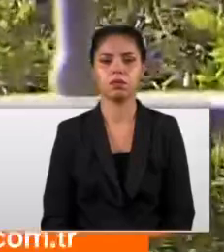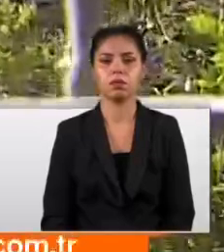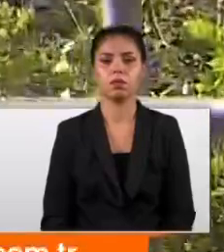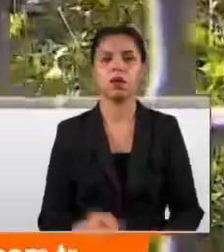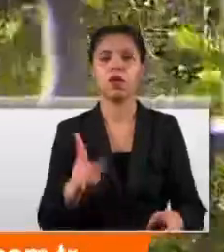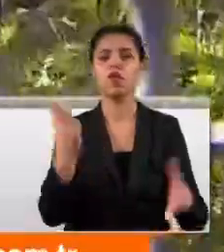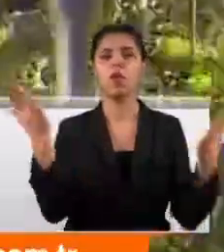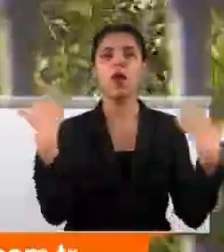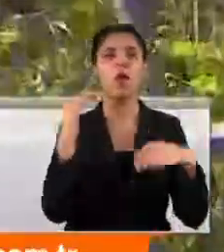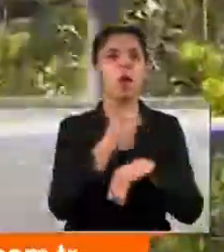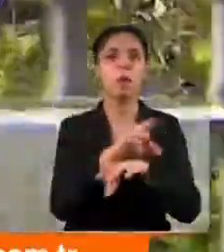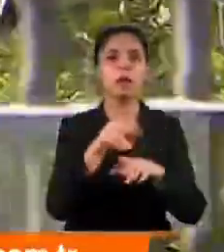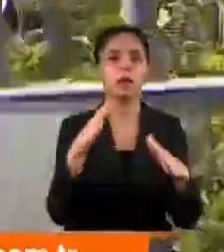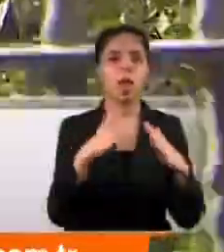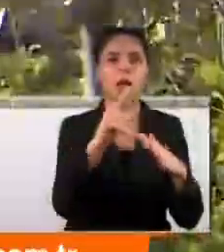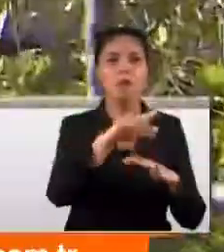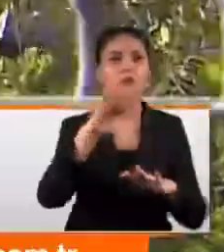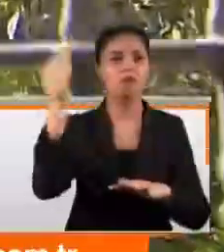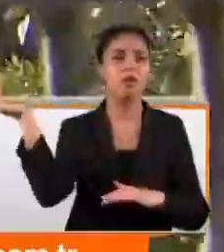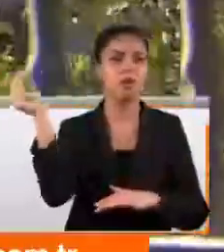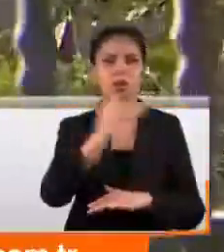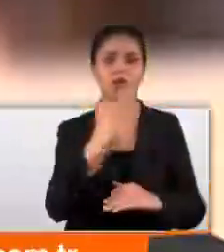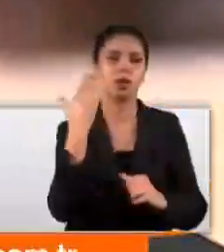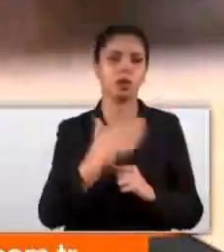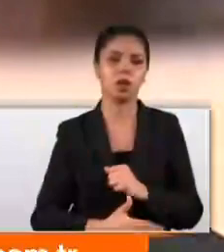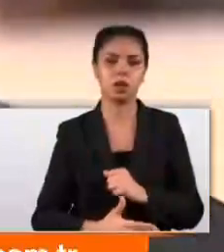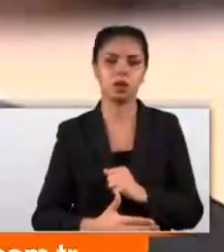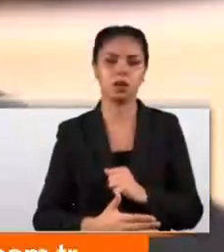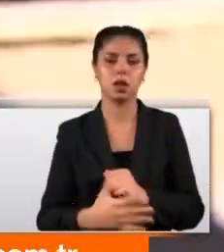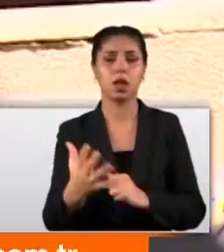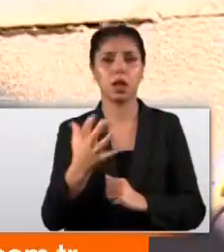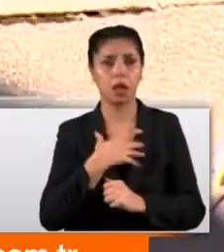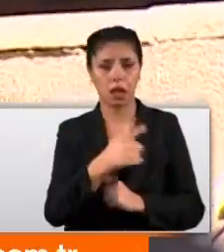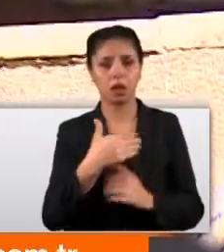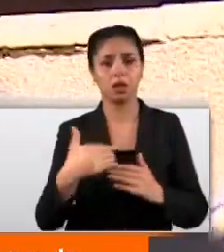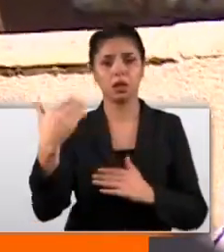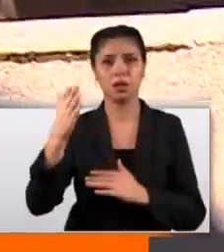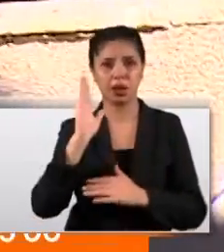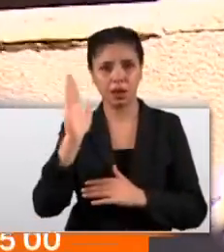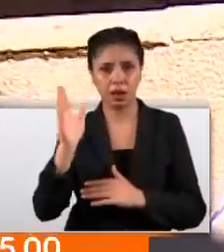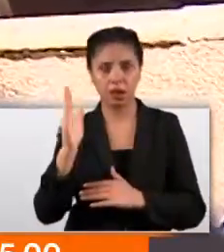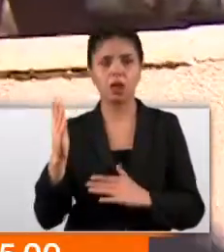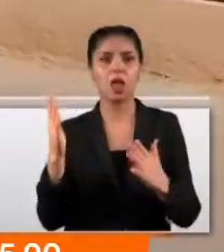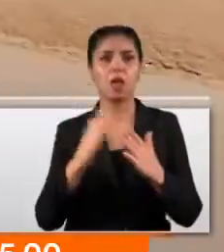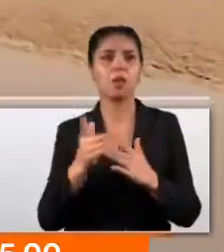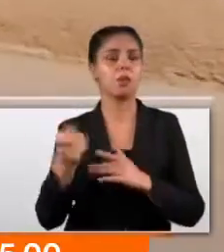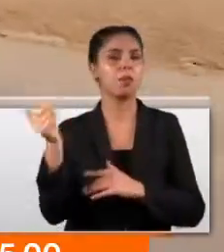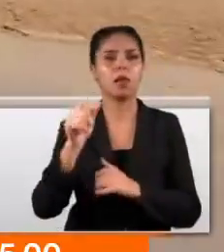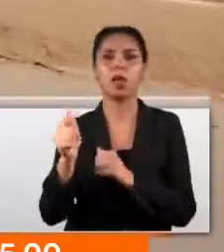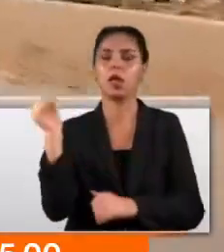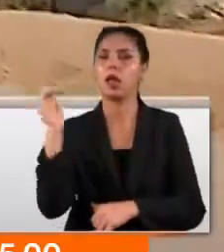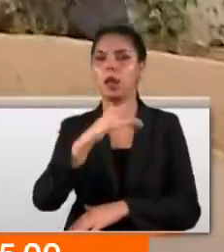hava hapishanesine dönen eve başkalarının giriş çıkışı yasak. Hatta kendisi bile dışarı çıksa evine bir daha